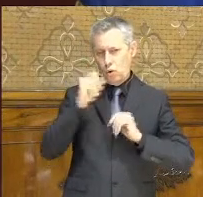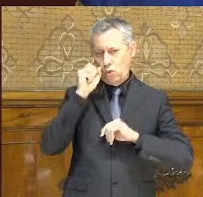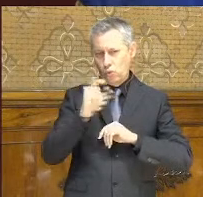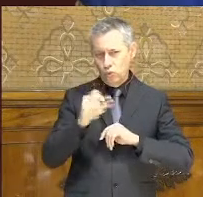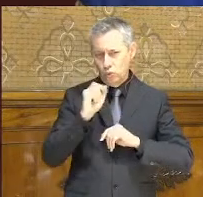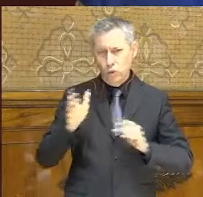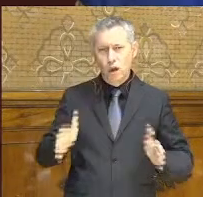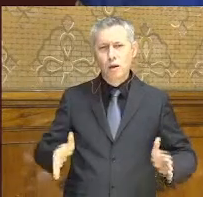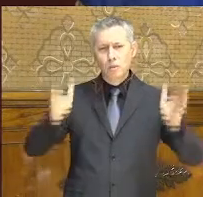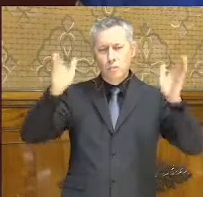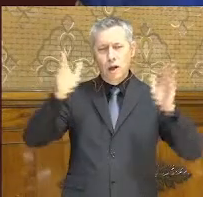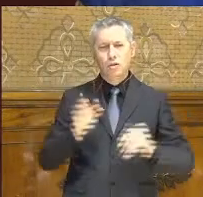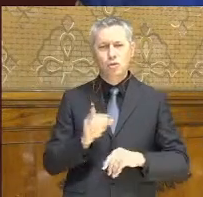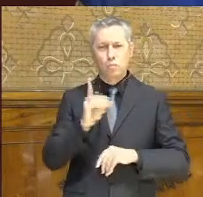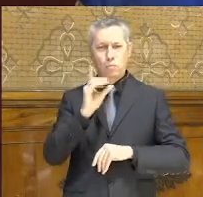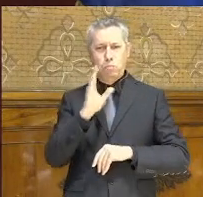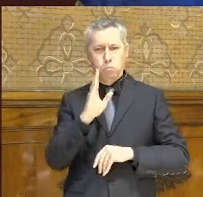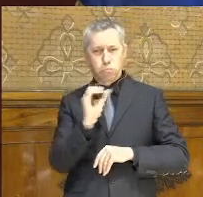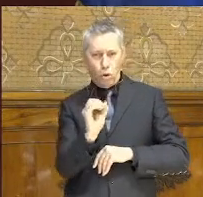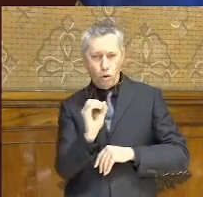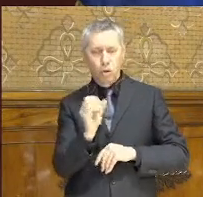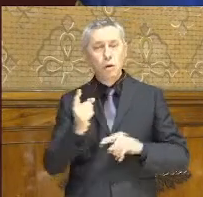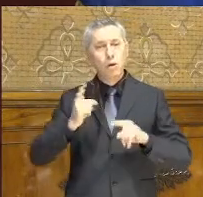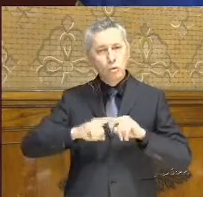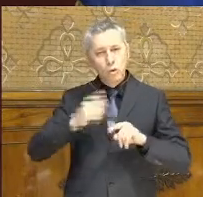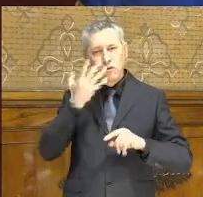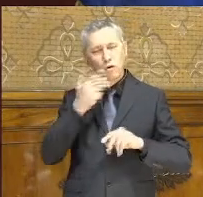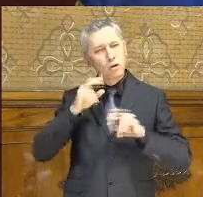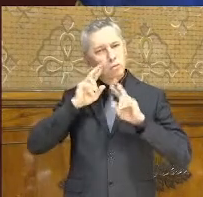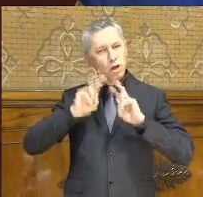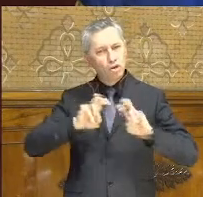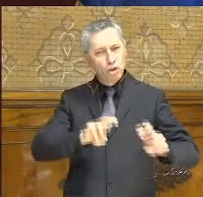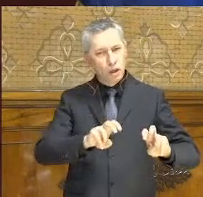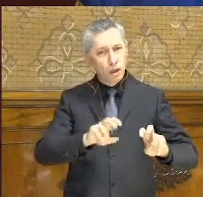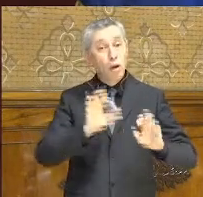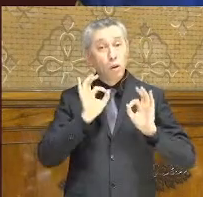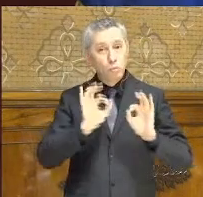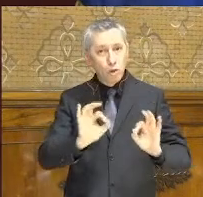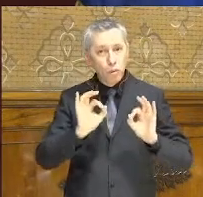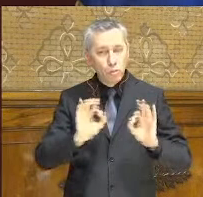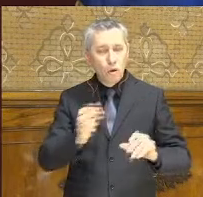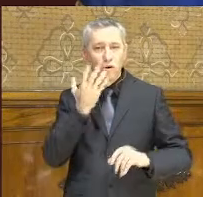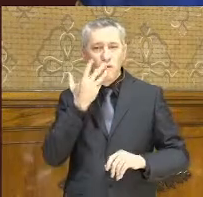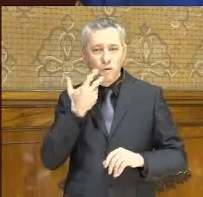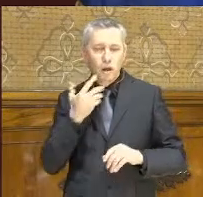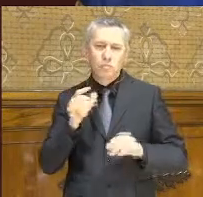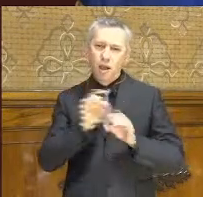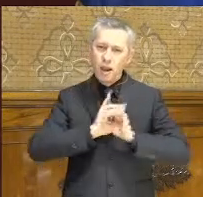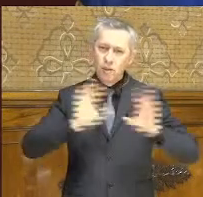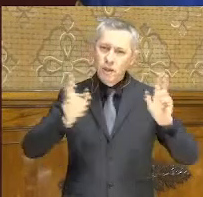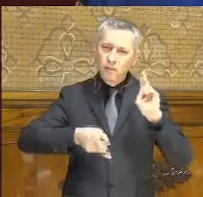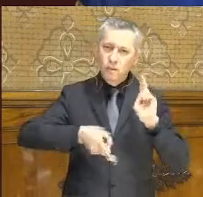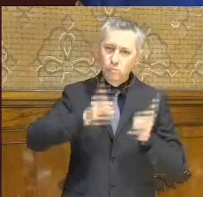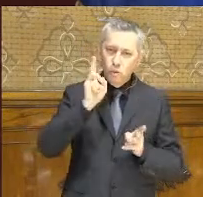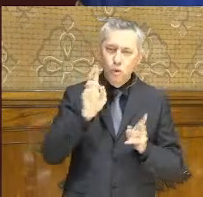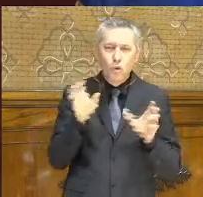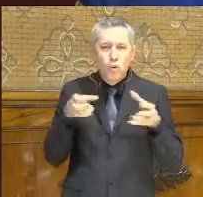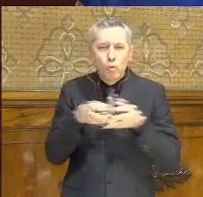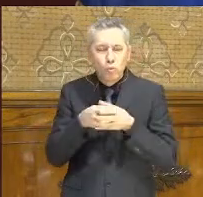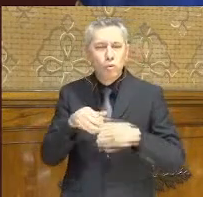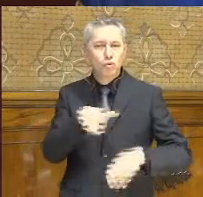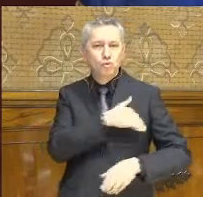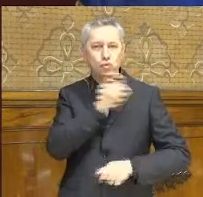è il Palazzo del Bo, soprattutto nella libertà di fare ricerca. Fu proprio per conquistare una maggiore libertas che un nucleo di studenti